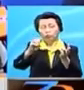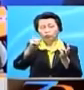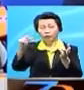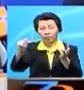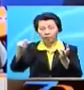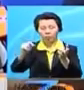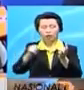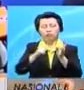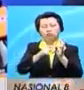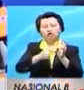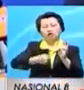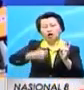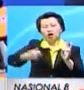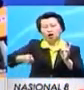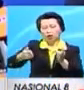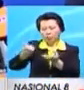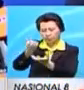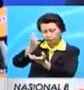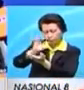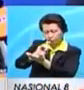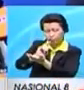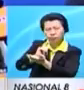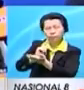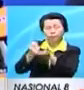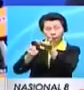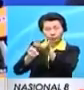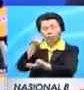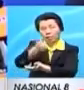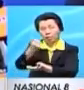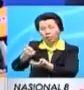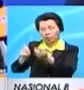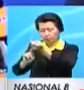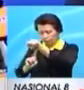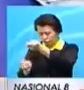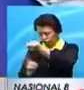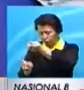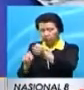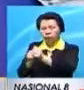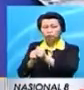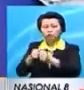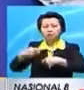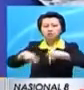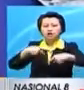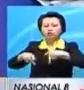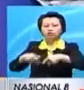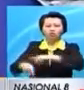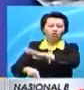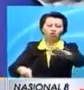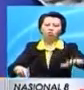dan peralatan menimbang seperti sila, alat-alat timbang dan juga beg plastik.